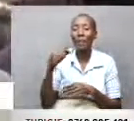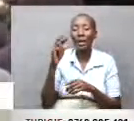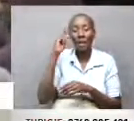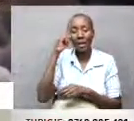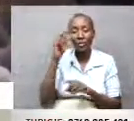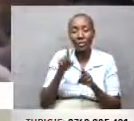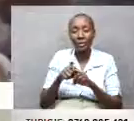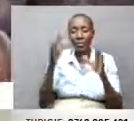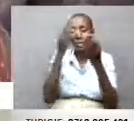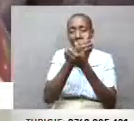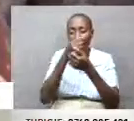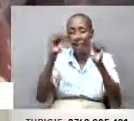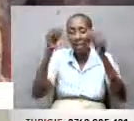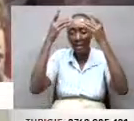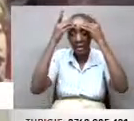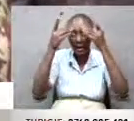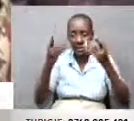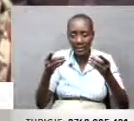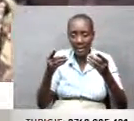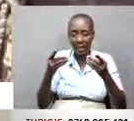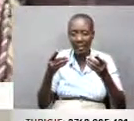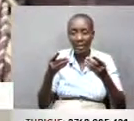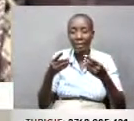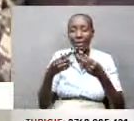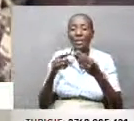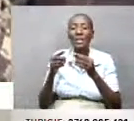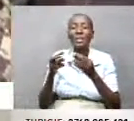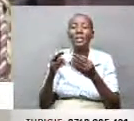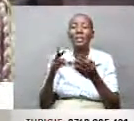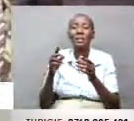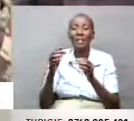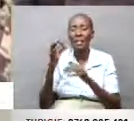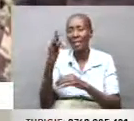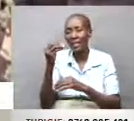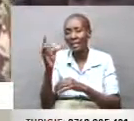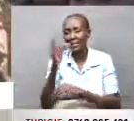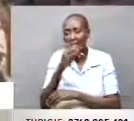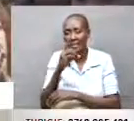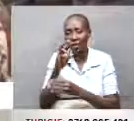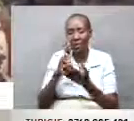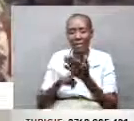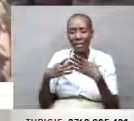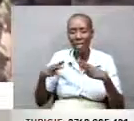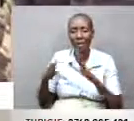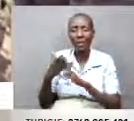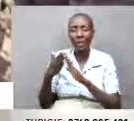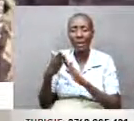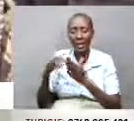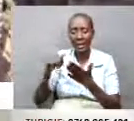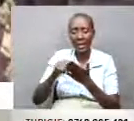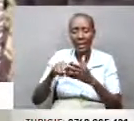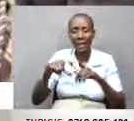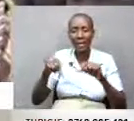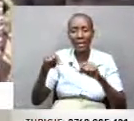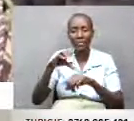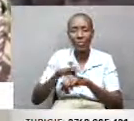tuanzishe kusajili watu kwa haraka kwa siku 30 wapate kitambulisho, ili baada